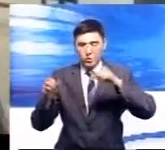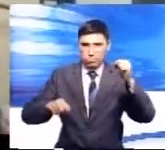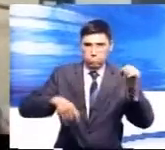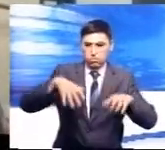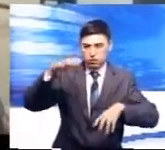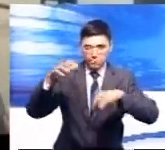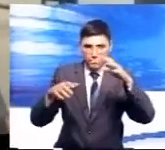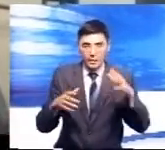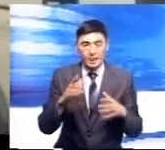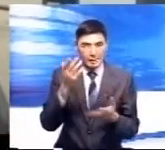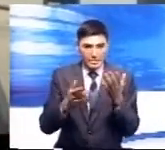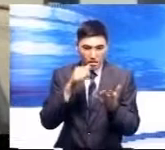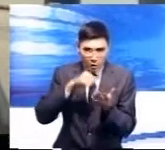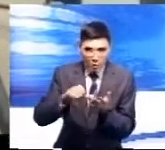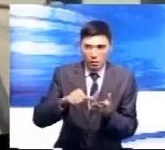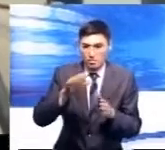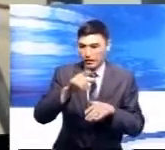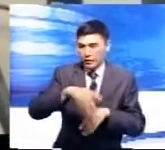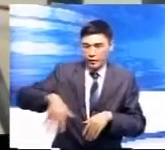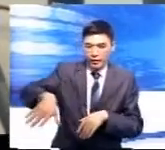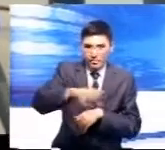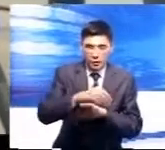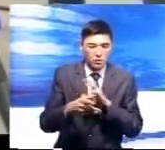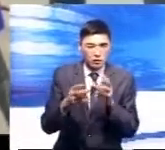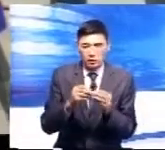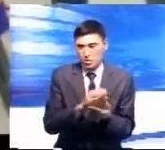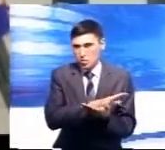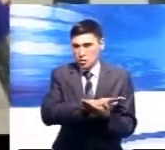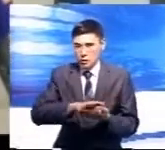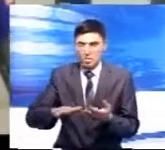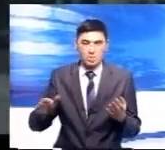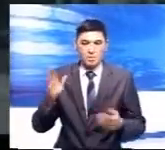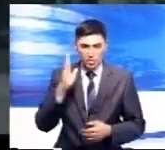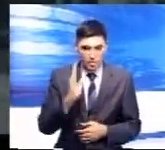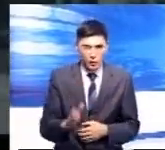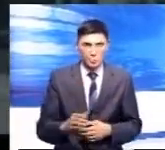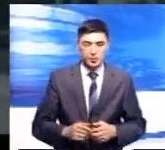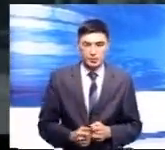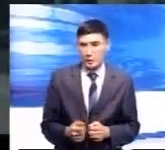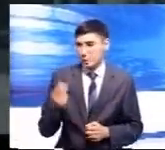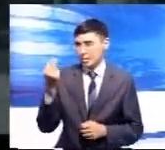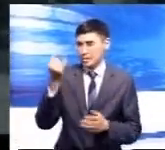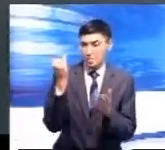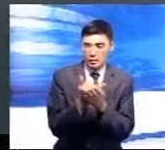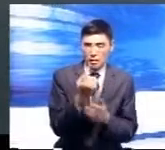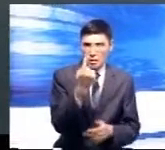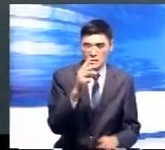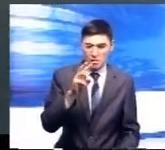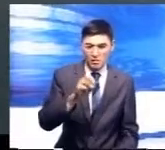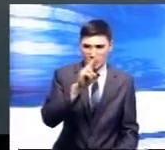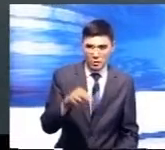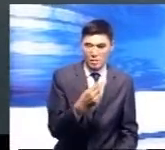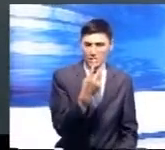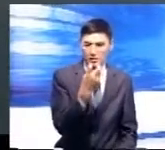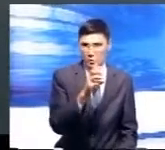чем больше будет газовано качество дорог, покрытие, тем людям будет комфортно. Выделенных денег, а это 1 миллиард 200